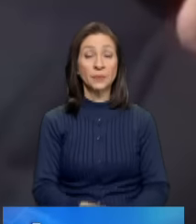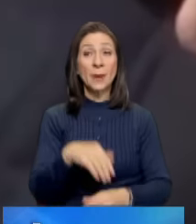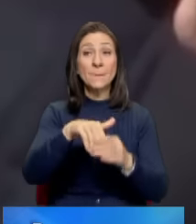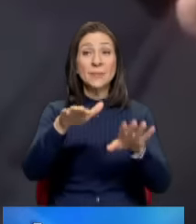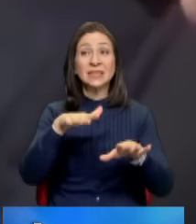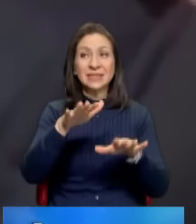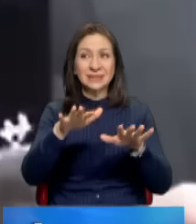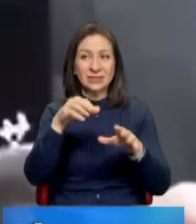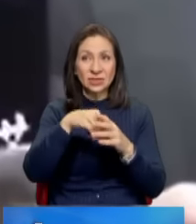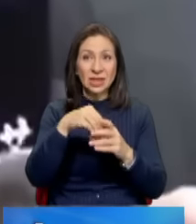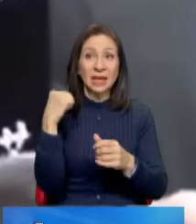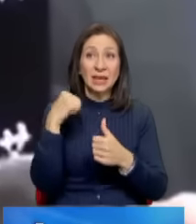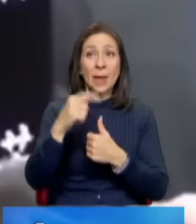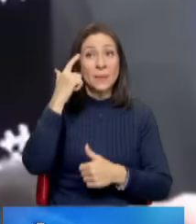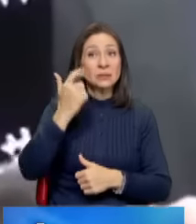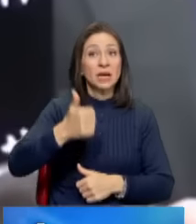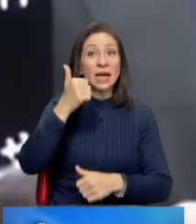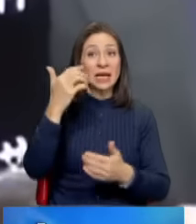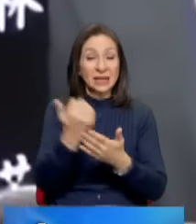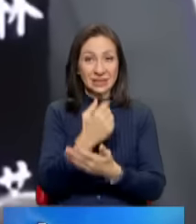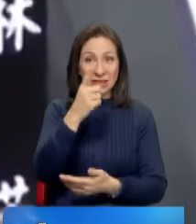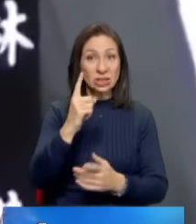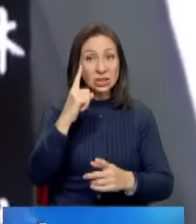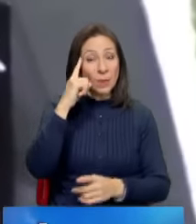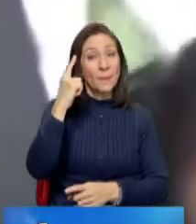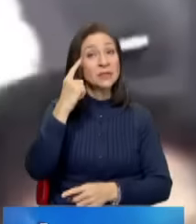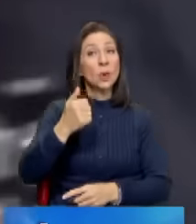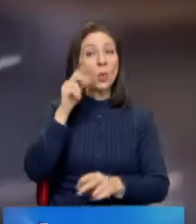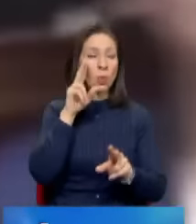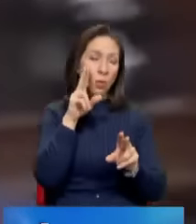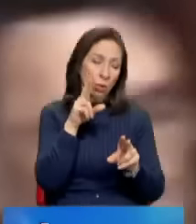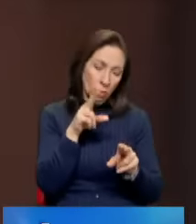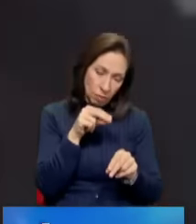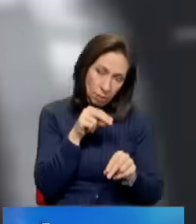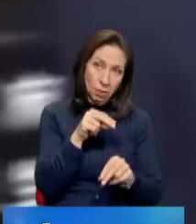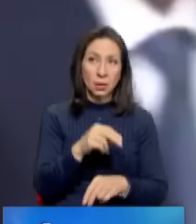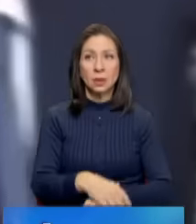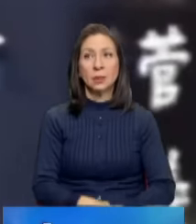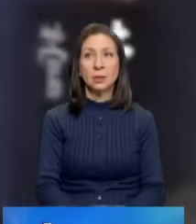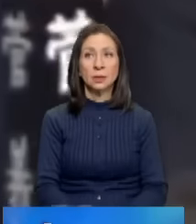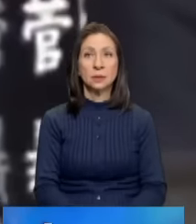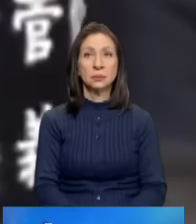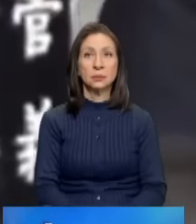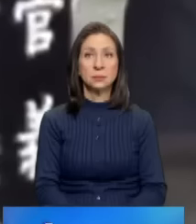Meclis Genel Kurulu'nda yeniden başbakan seçildiği sırada Japonya Başbakanı uyuyakaldı.